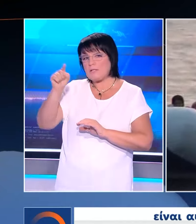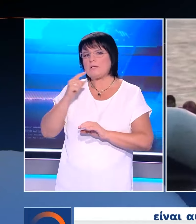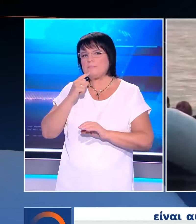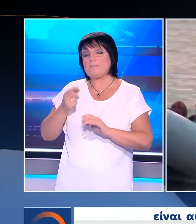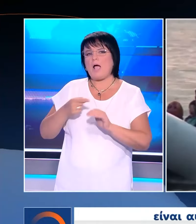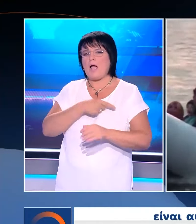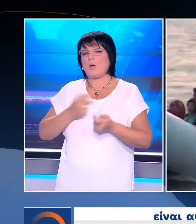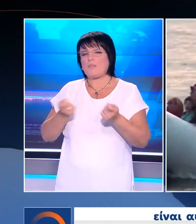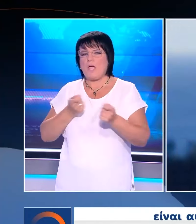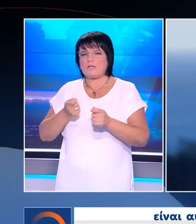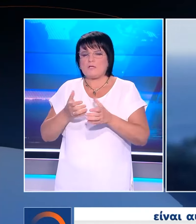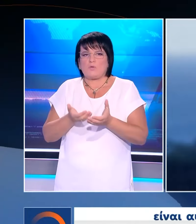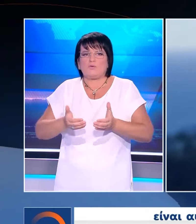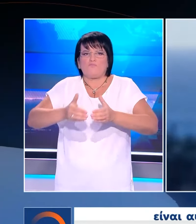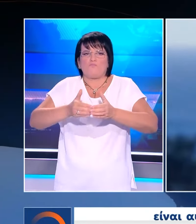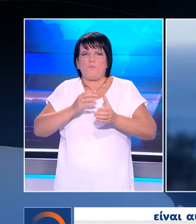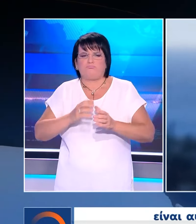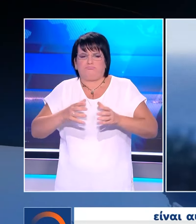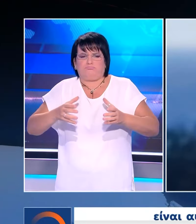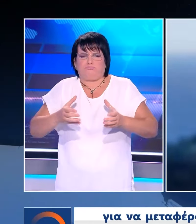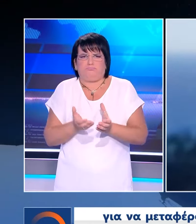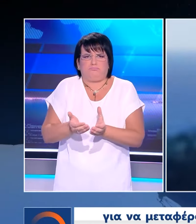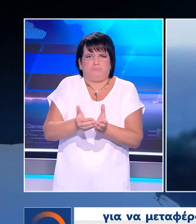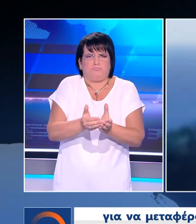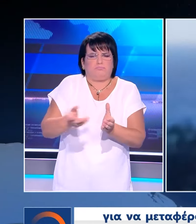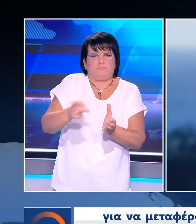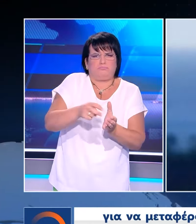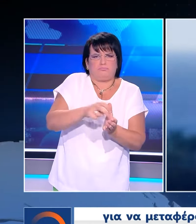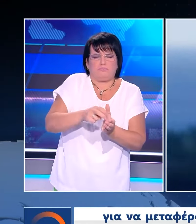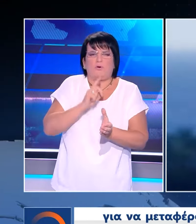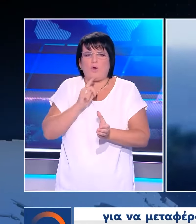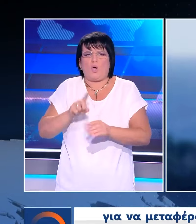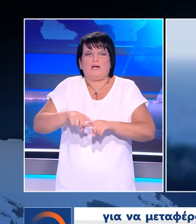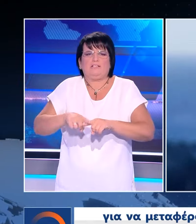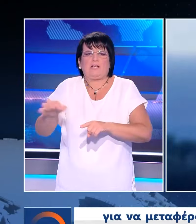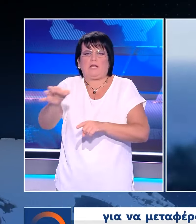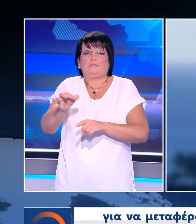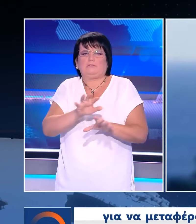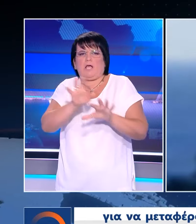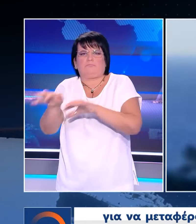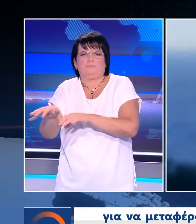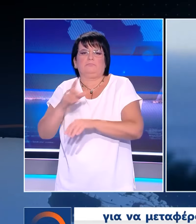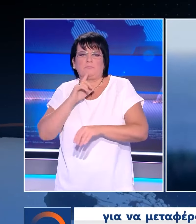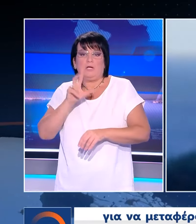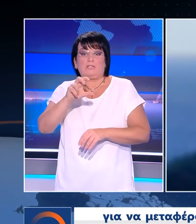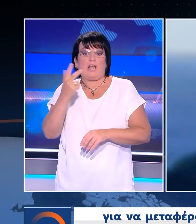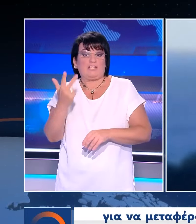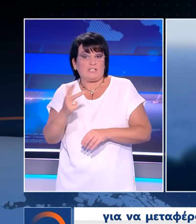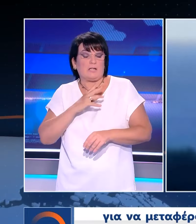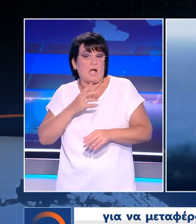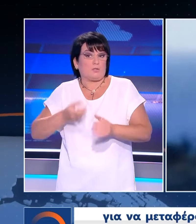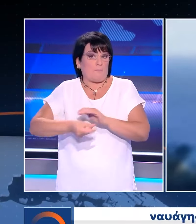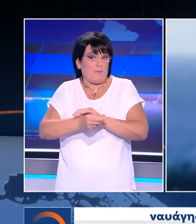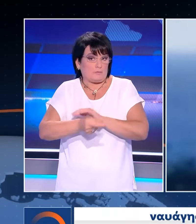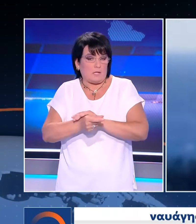χρησιμοποιούν ταχύτατα φουσκωτά σκάφη για να μεταφέρουν μετανάστες στα ελληνικά νησιά ένα από αυτά που μετέφερε 33 μετανάστες